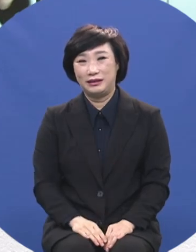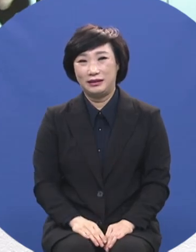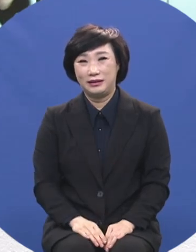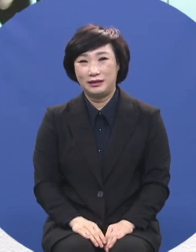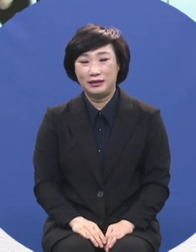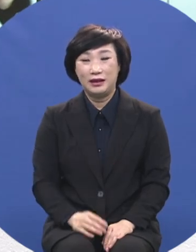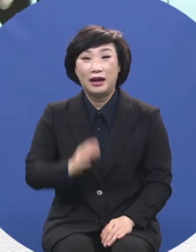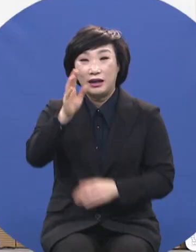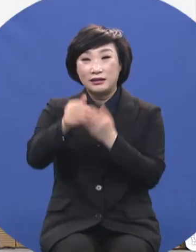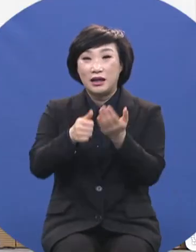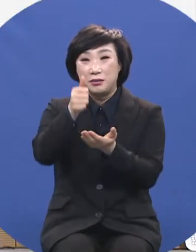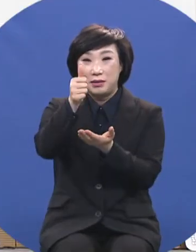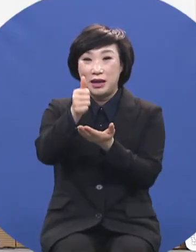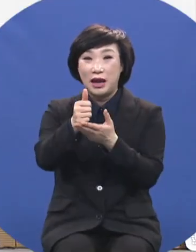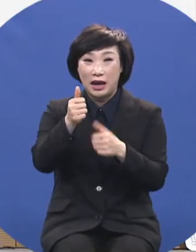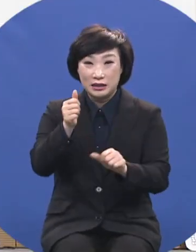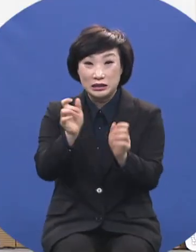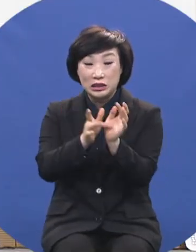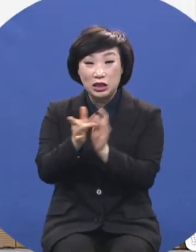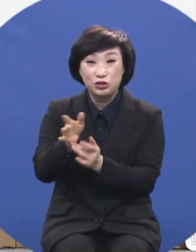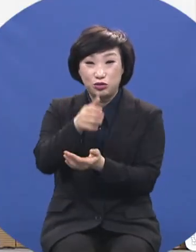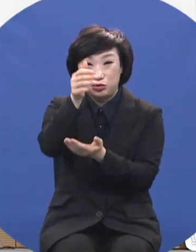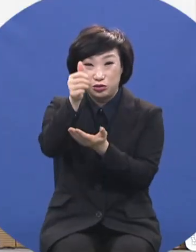하나님의 아들 예수 그리스도는